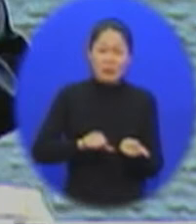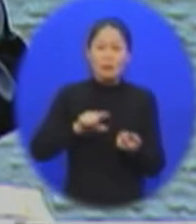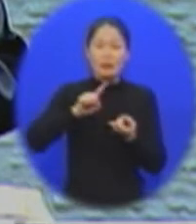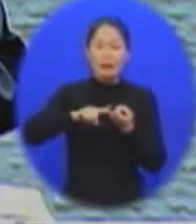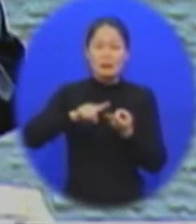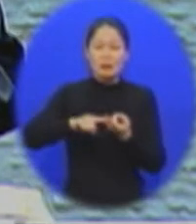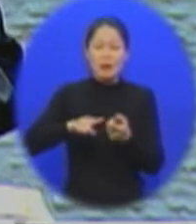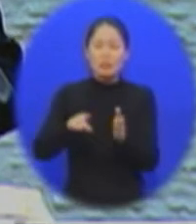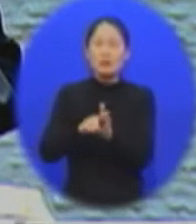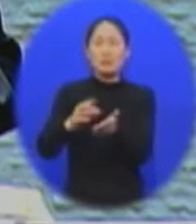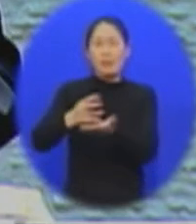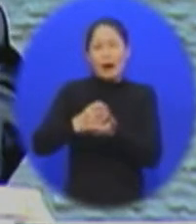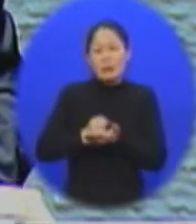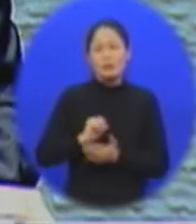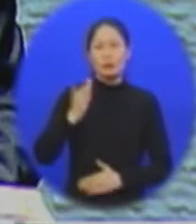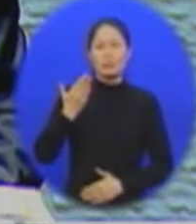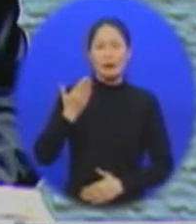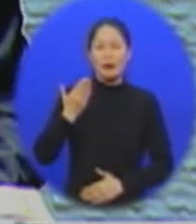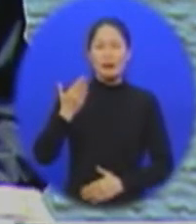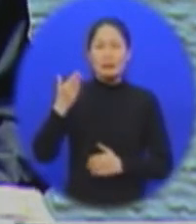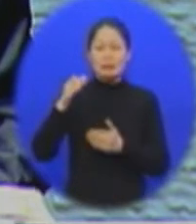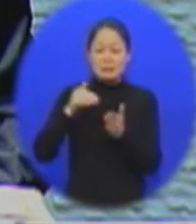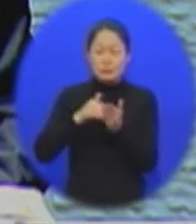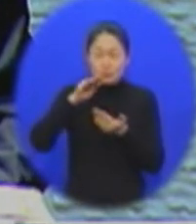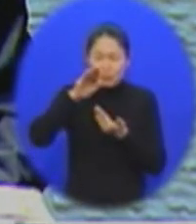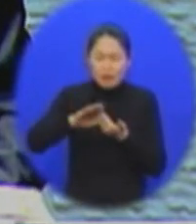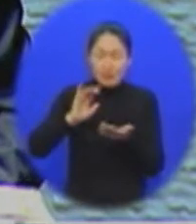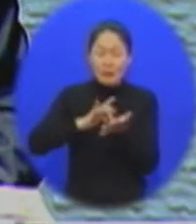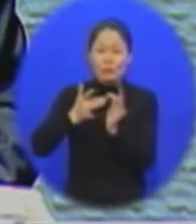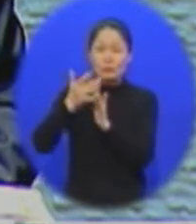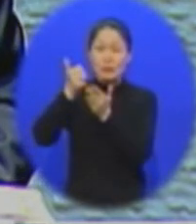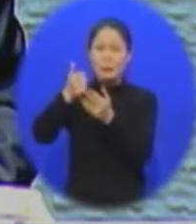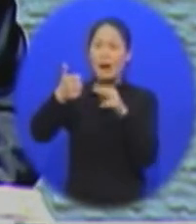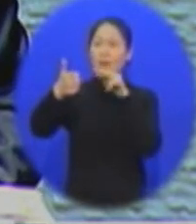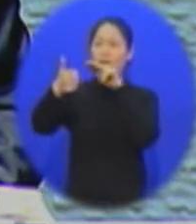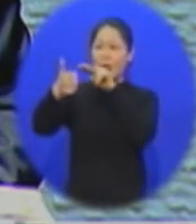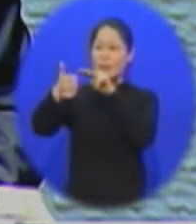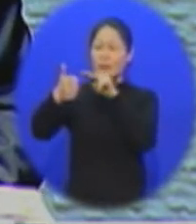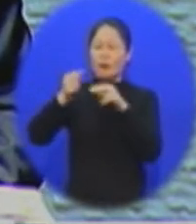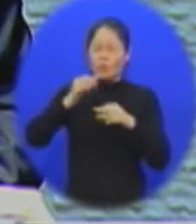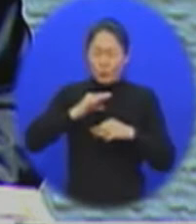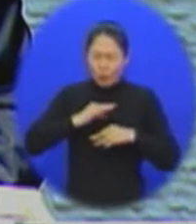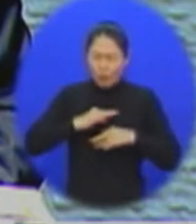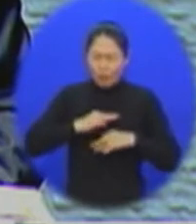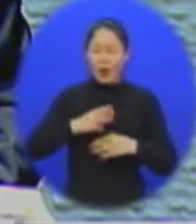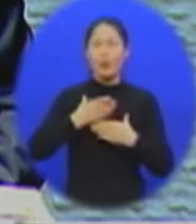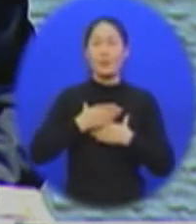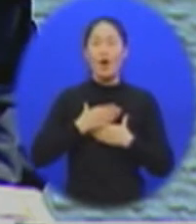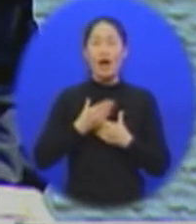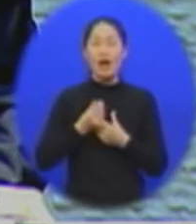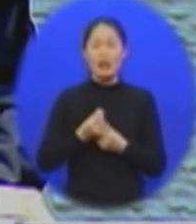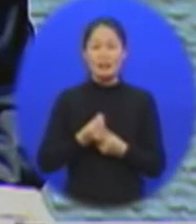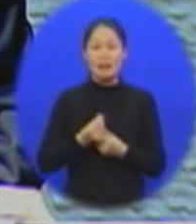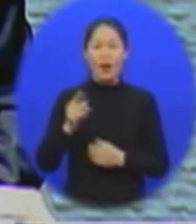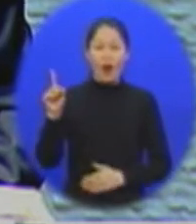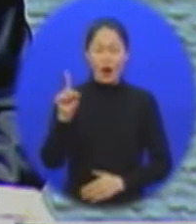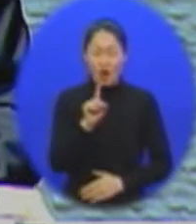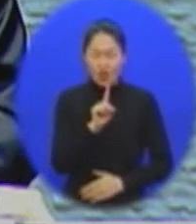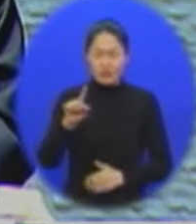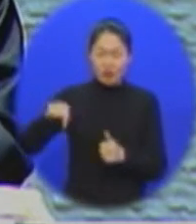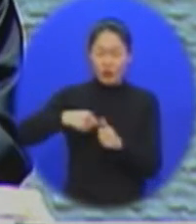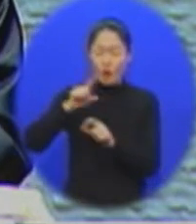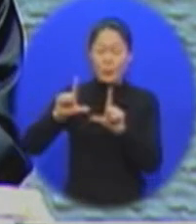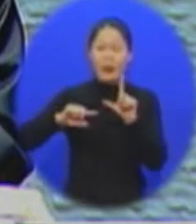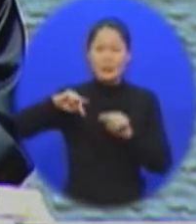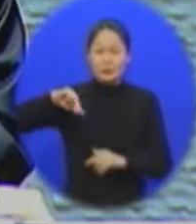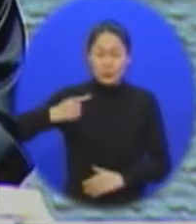받아 들이세요 그리고 예수님을 바라보면 놀라운 평안이 어떤 형편 에서도 더